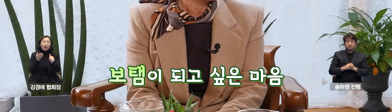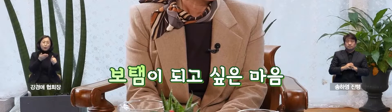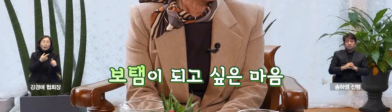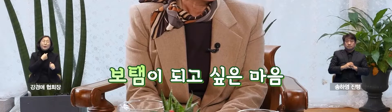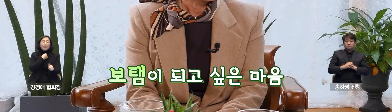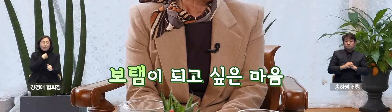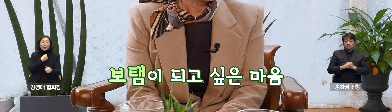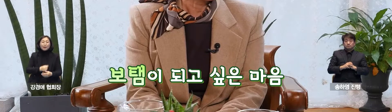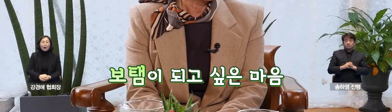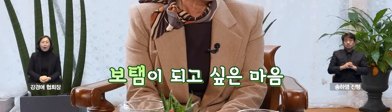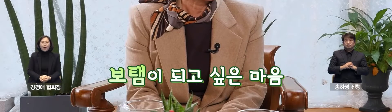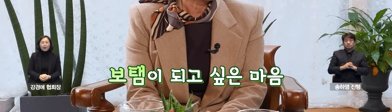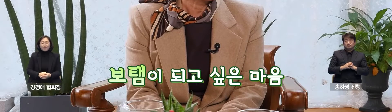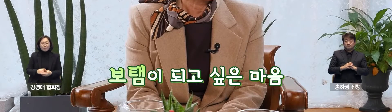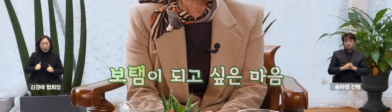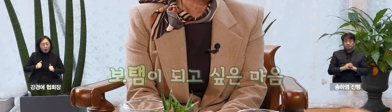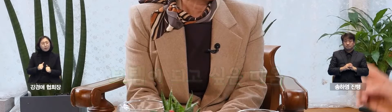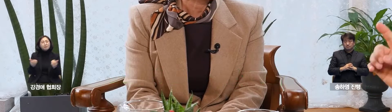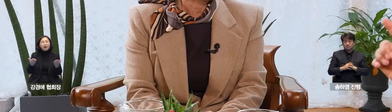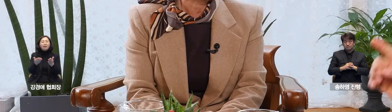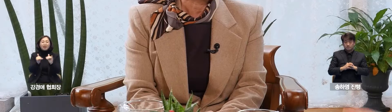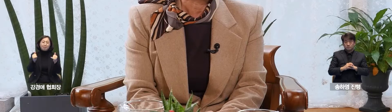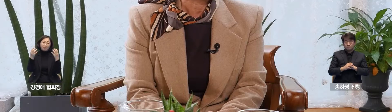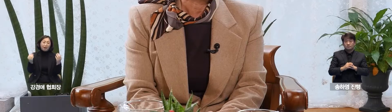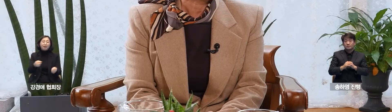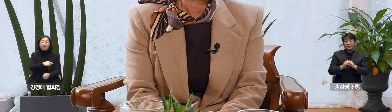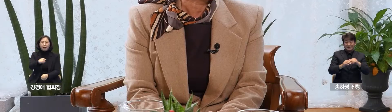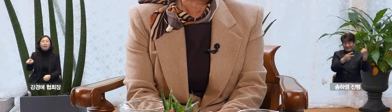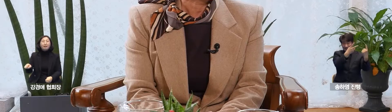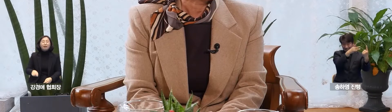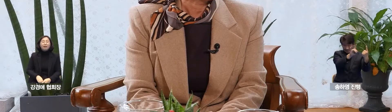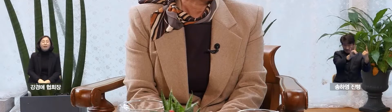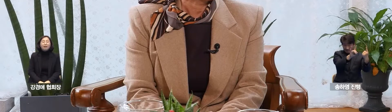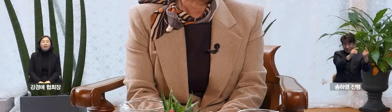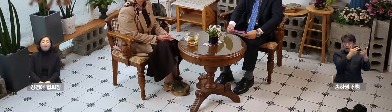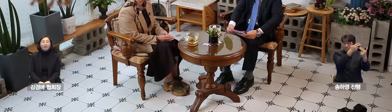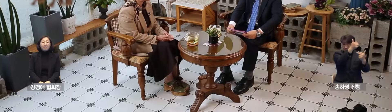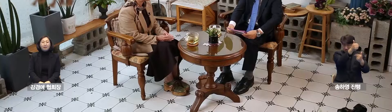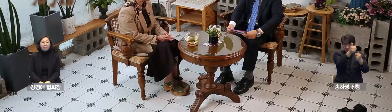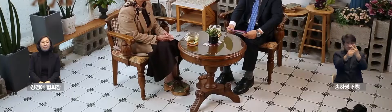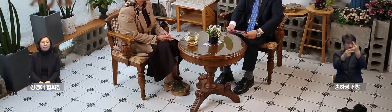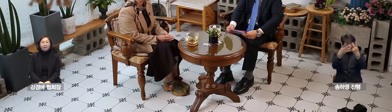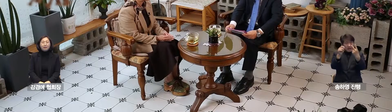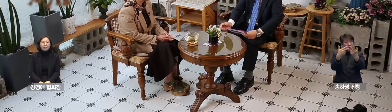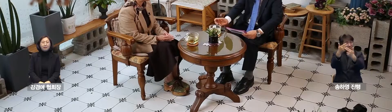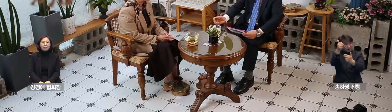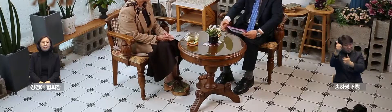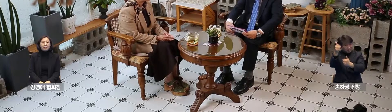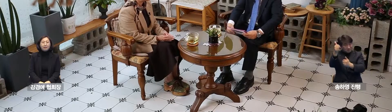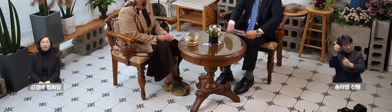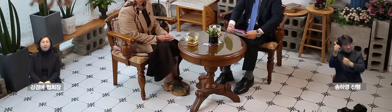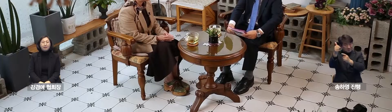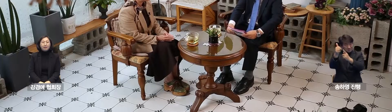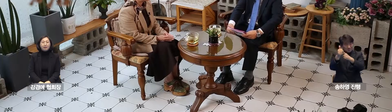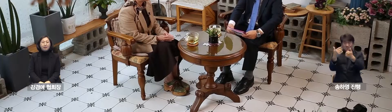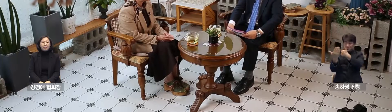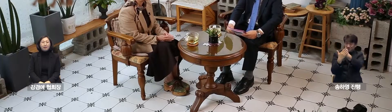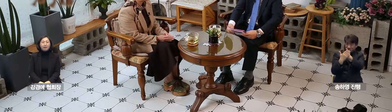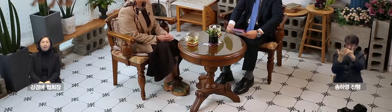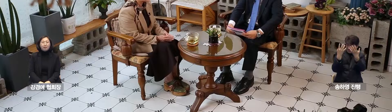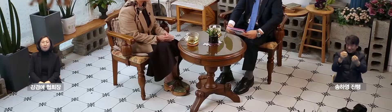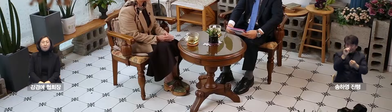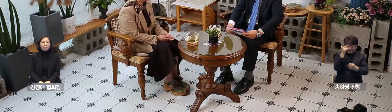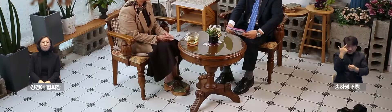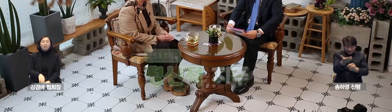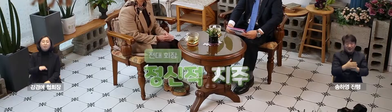맹렬히 일을 하시고 계신 분들이 참 많으세요. 1대 회장님하고 2대 회장님도 여전히 많이 도와주시겠죠?